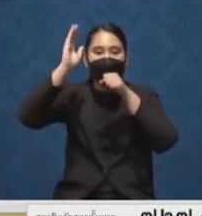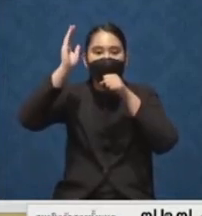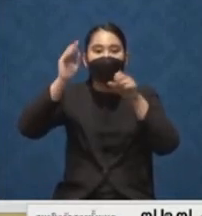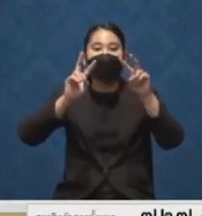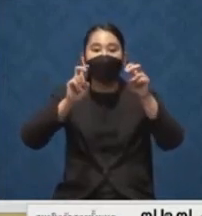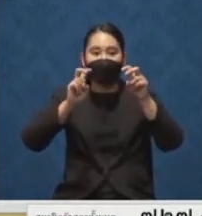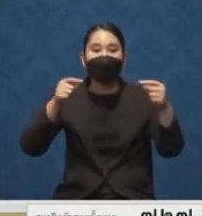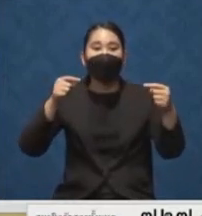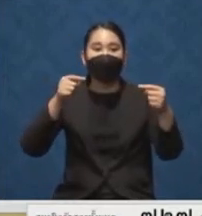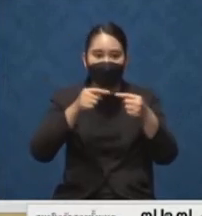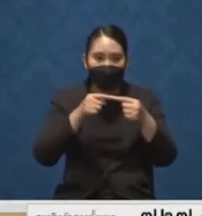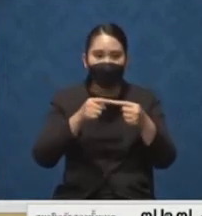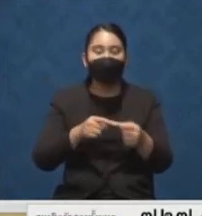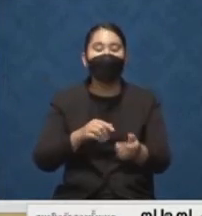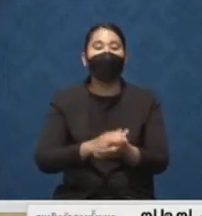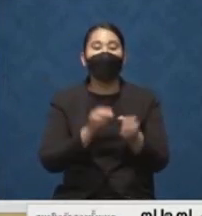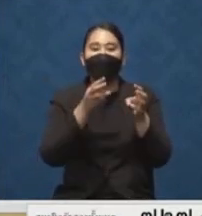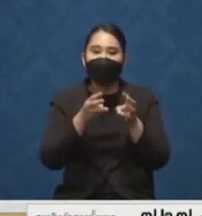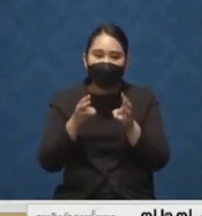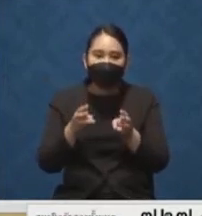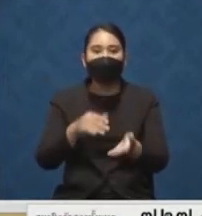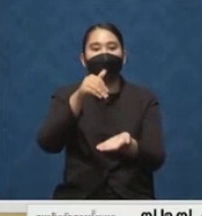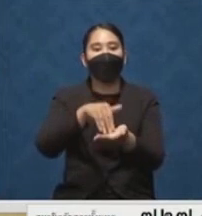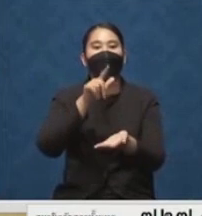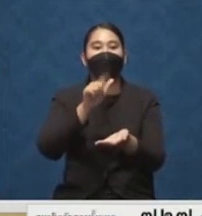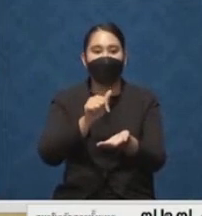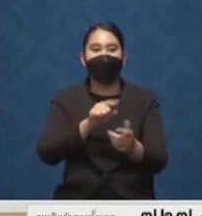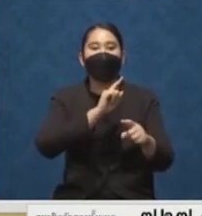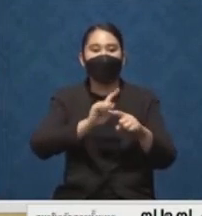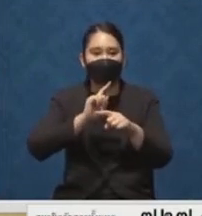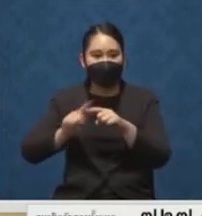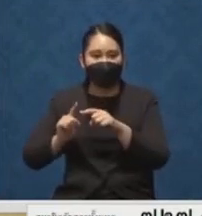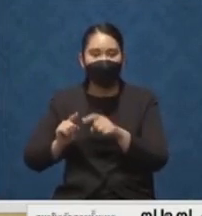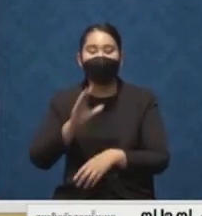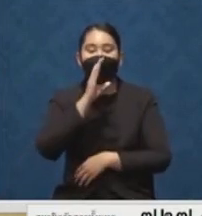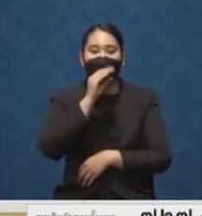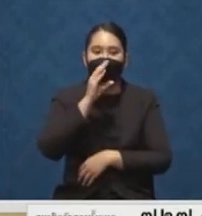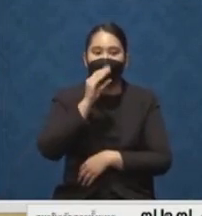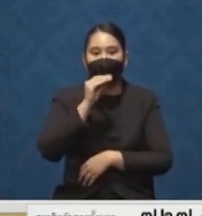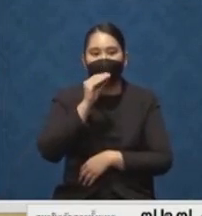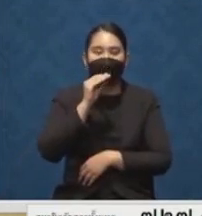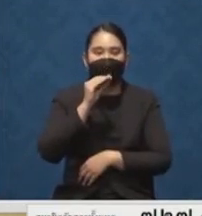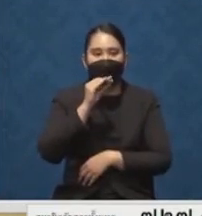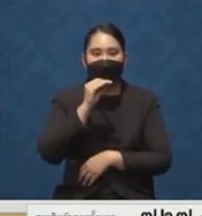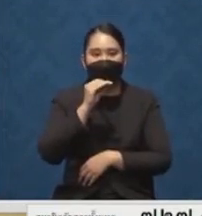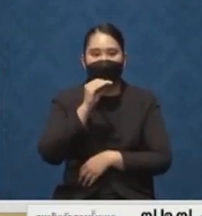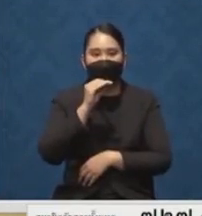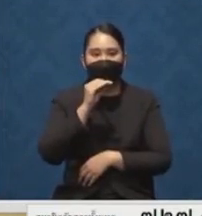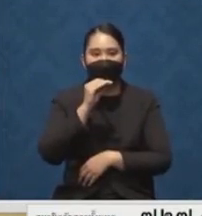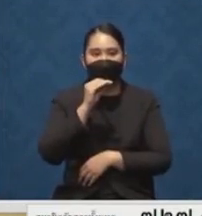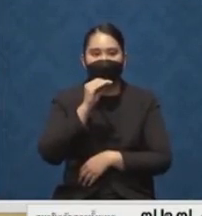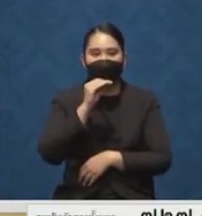ว่าเป็นหลักการที่ถูกต้องเป็นหลักการที่ผม